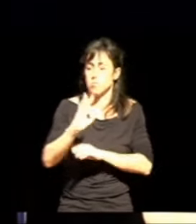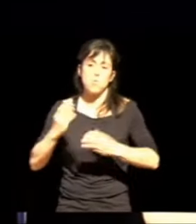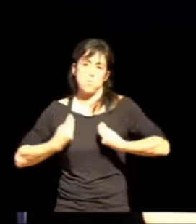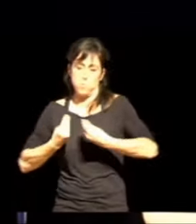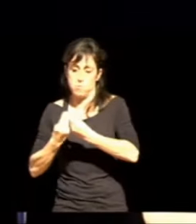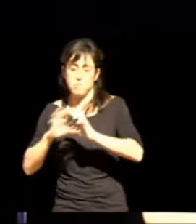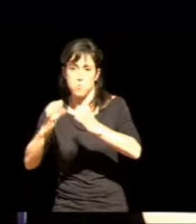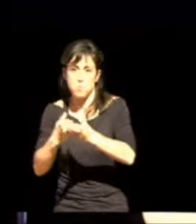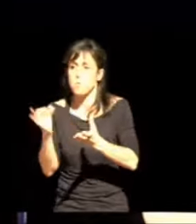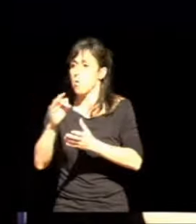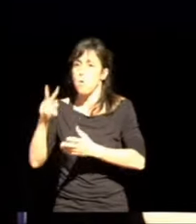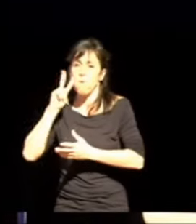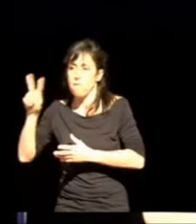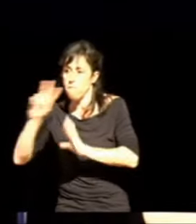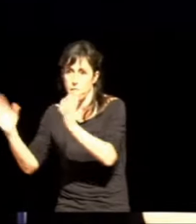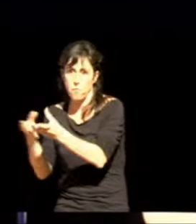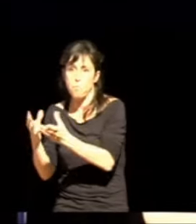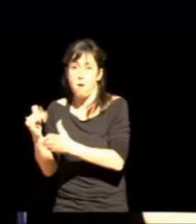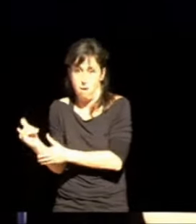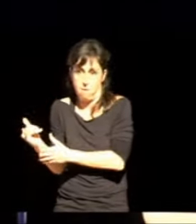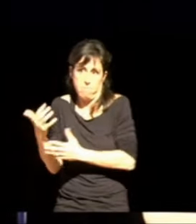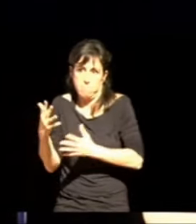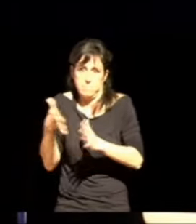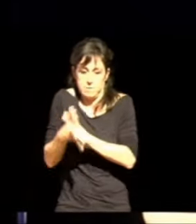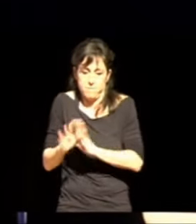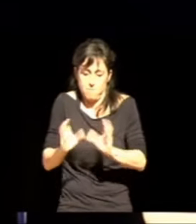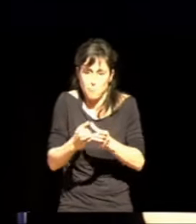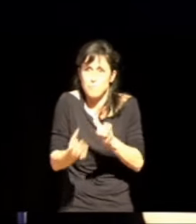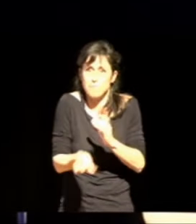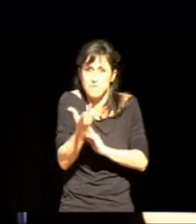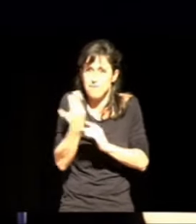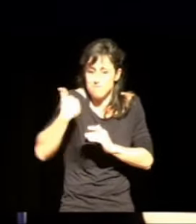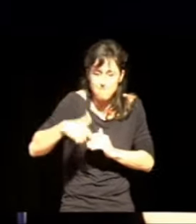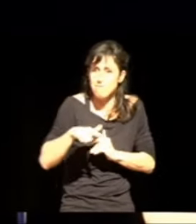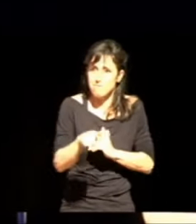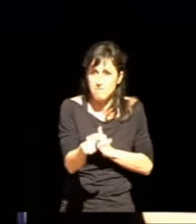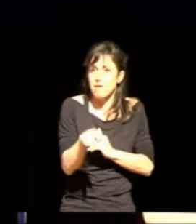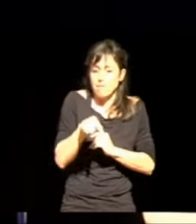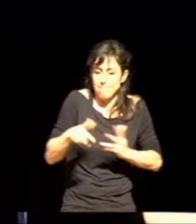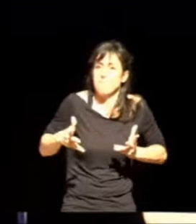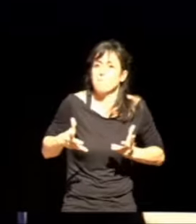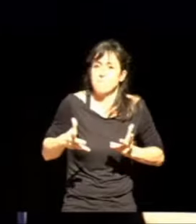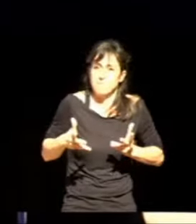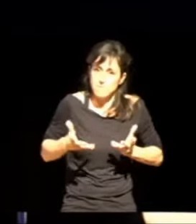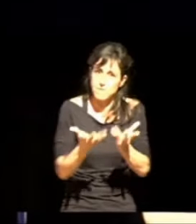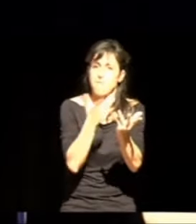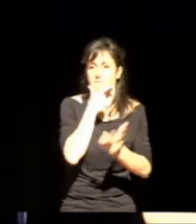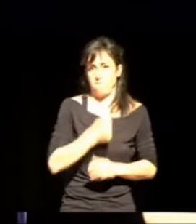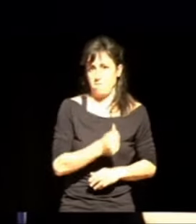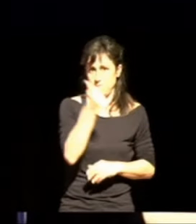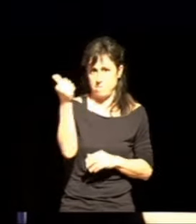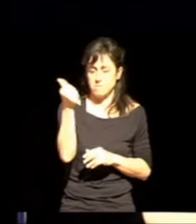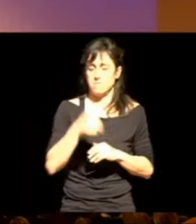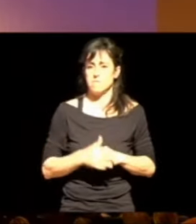berdin da zein egitura, baina egitura bat egotea importantea da hori bultzatzeko. Eta batez ere bultzatzeko nik